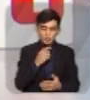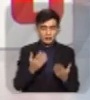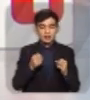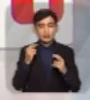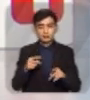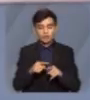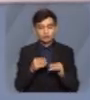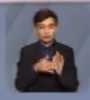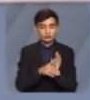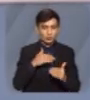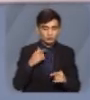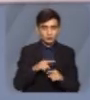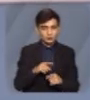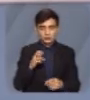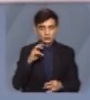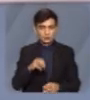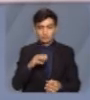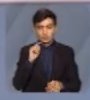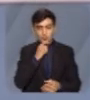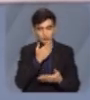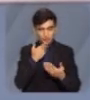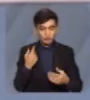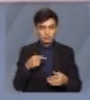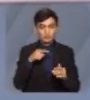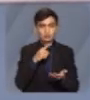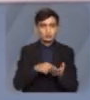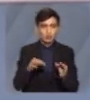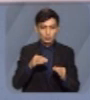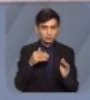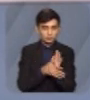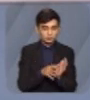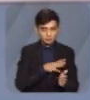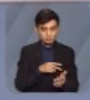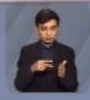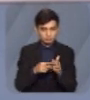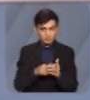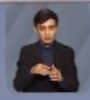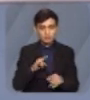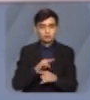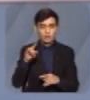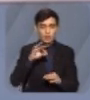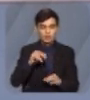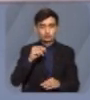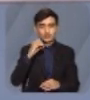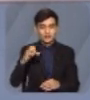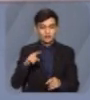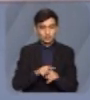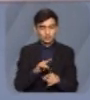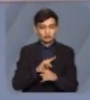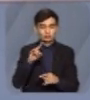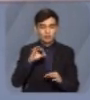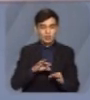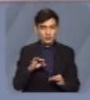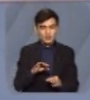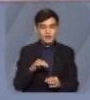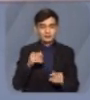Компания на этих вопросах не экономит, поскольку эти затраты вложены в стоимость летного часа, так называемого летного часа. То есть